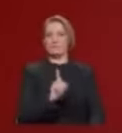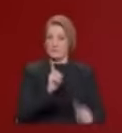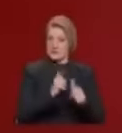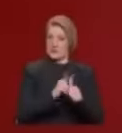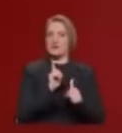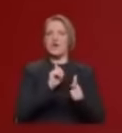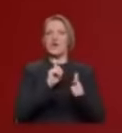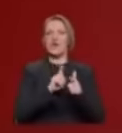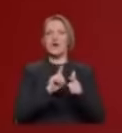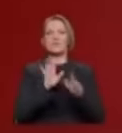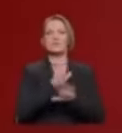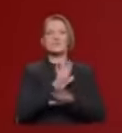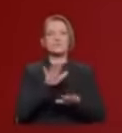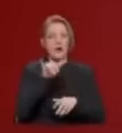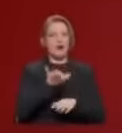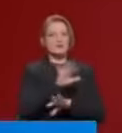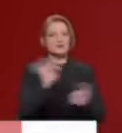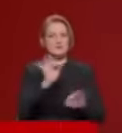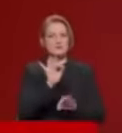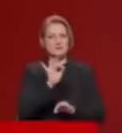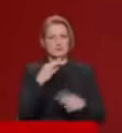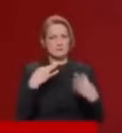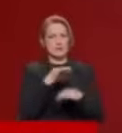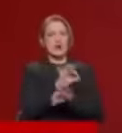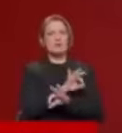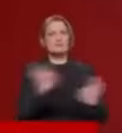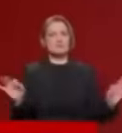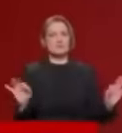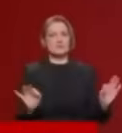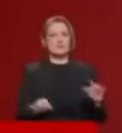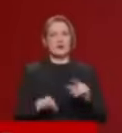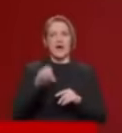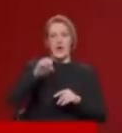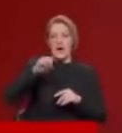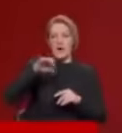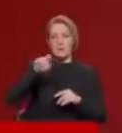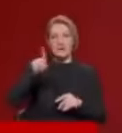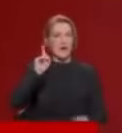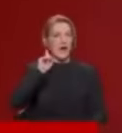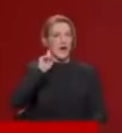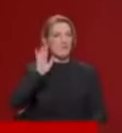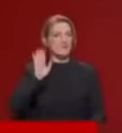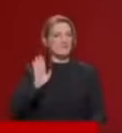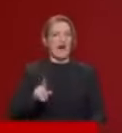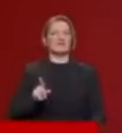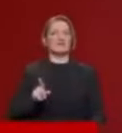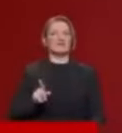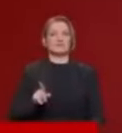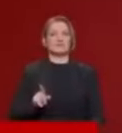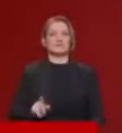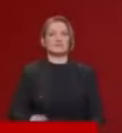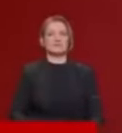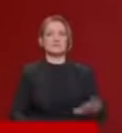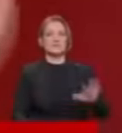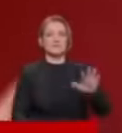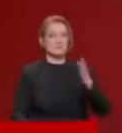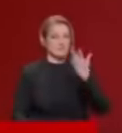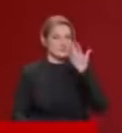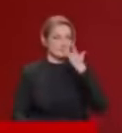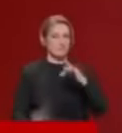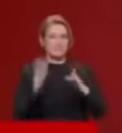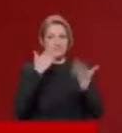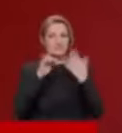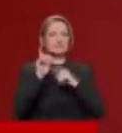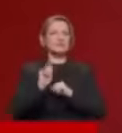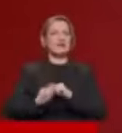Bir. İkinci, büyük hadsizlik, saygısızlık. Ama şimdi AK Parti'nin haberi vardı algı yaratmak için